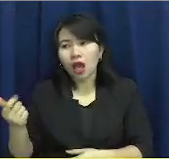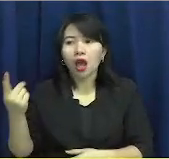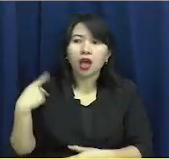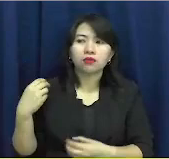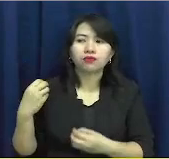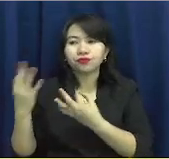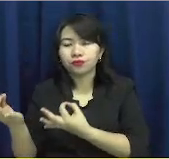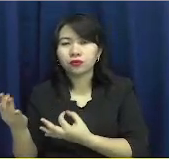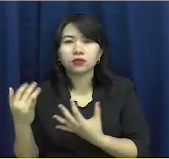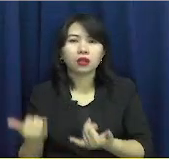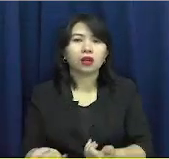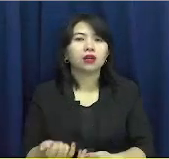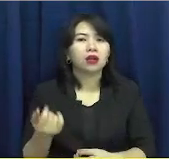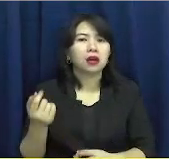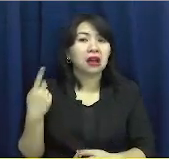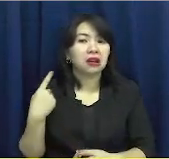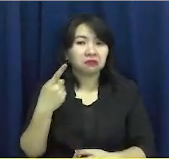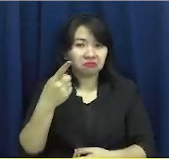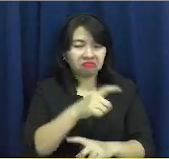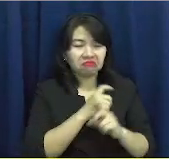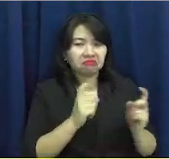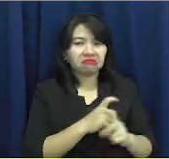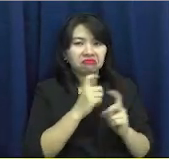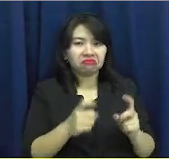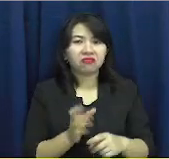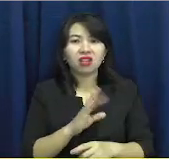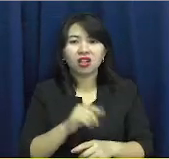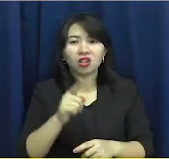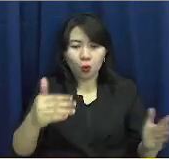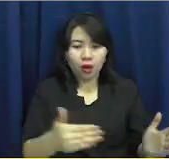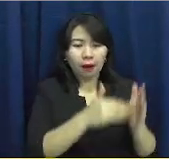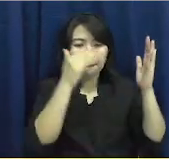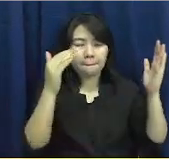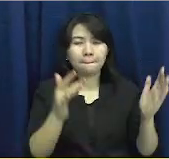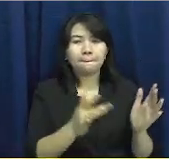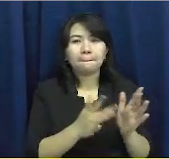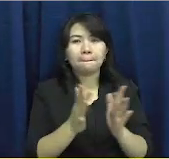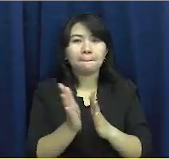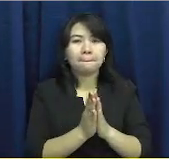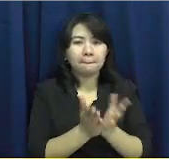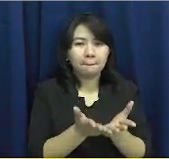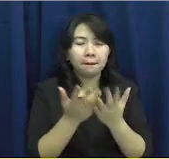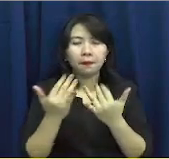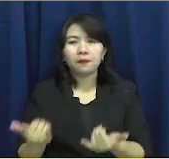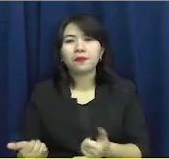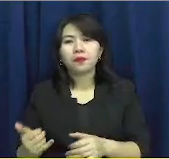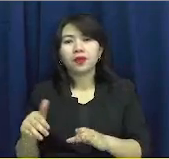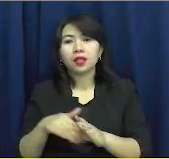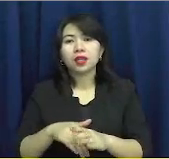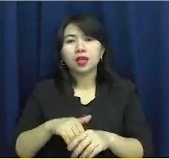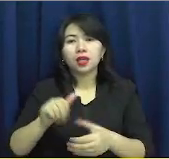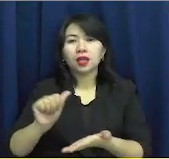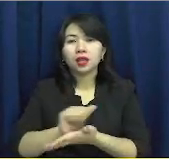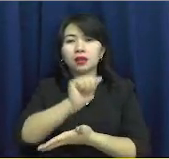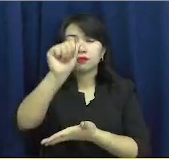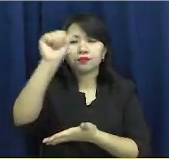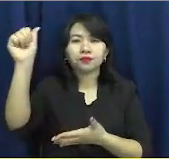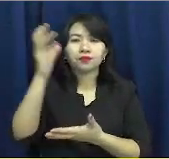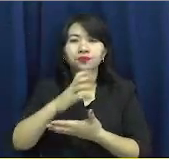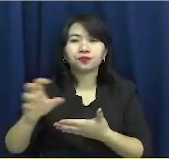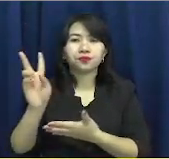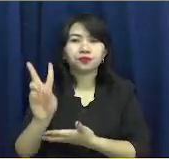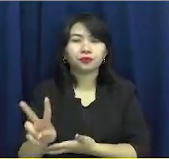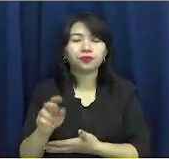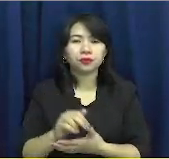Mga kapatid, sala ka sa Acts chapter 2. Oh, malikan ko yung Acts chapter 2. Pagdating dyan, ay naging children ka, hindi ka